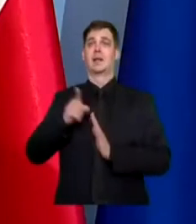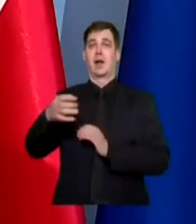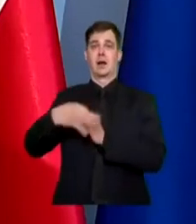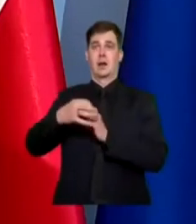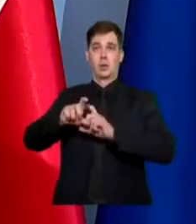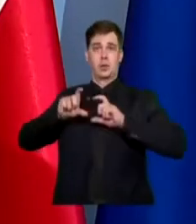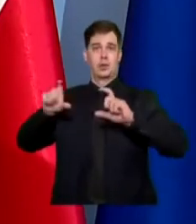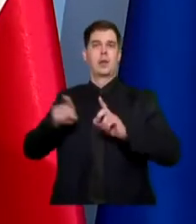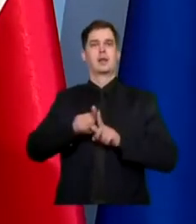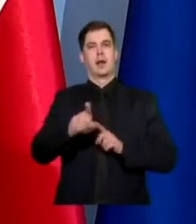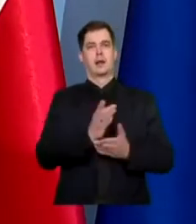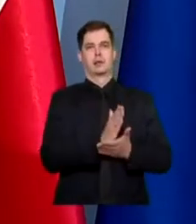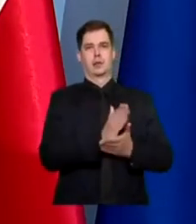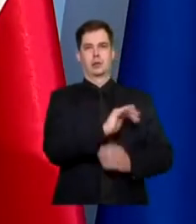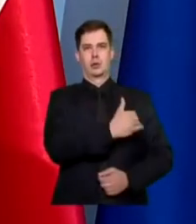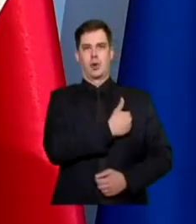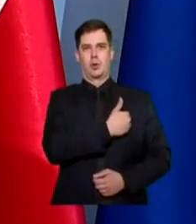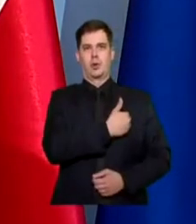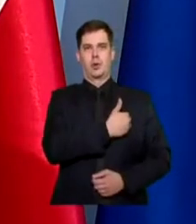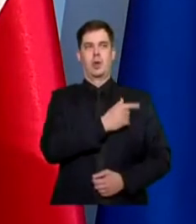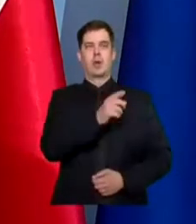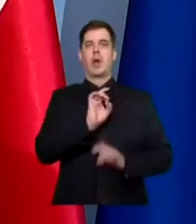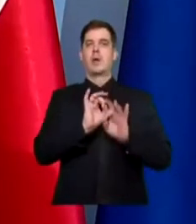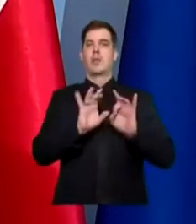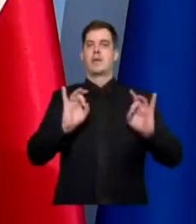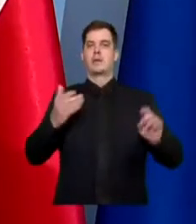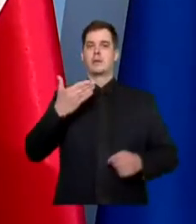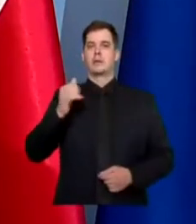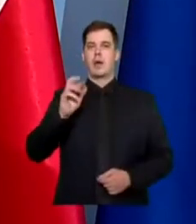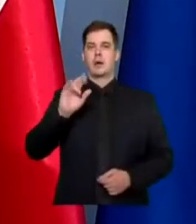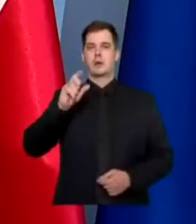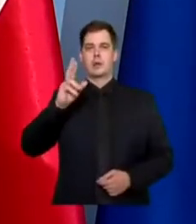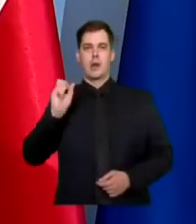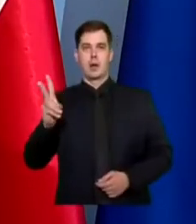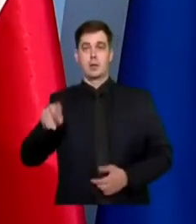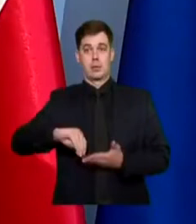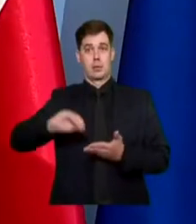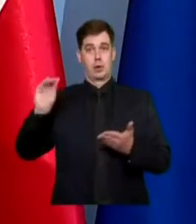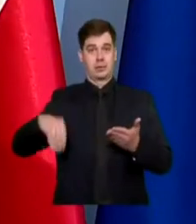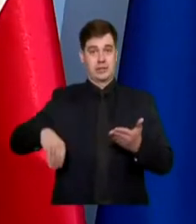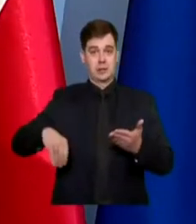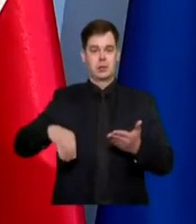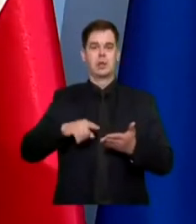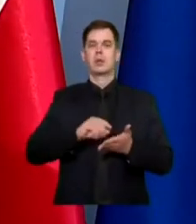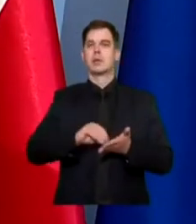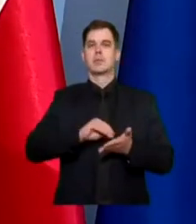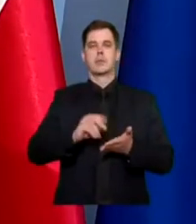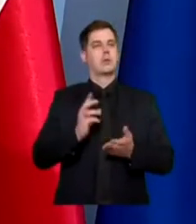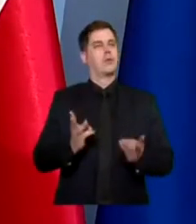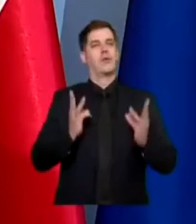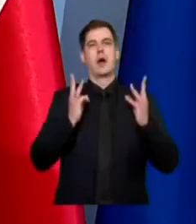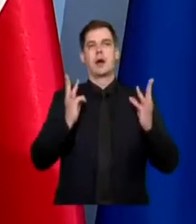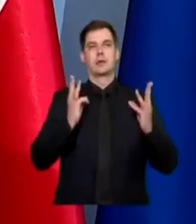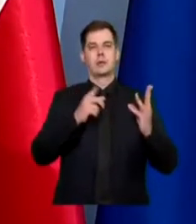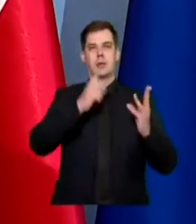jak i szkół średnich. Pan profesor Marciniak, który podpisał to pismo, wskazuje na to, że egzaminy zewnętrzne stanowią